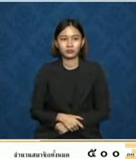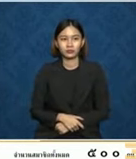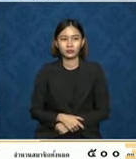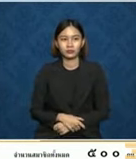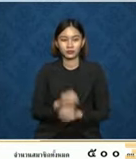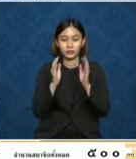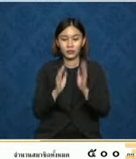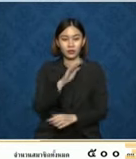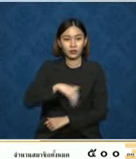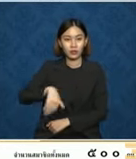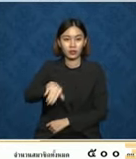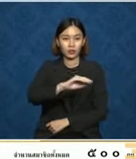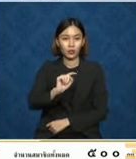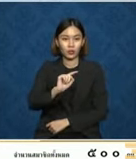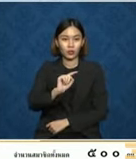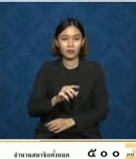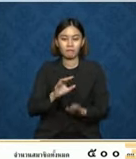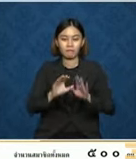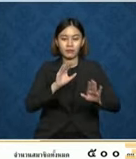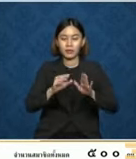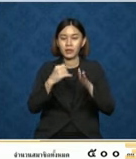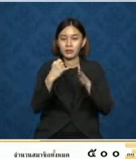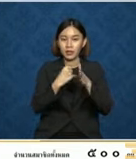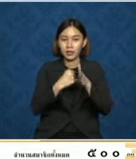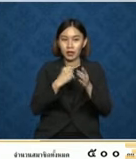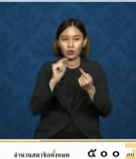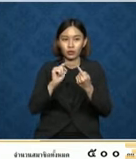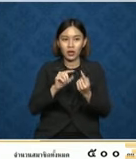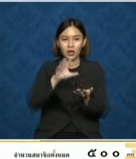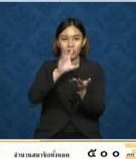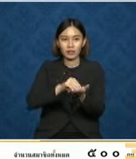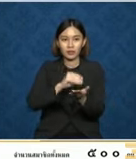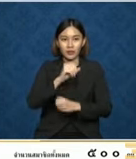ทุกท่านครับอาจจะลองเปรียบเทียบอย่างง่ายโดยใช้ชุด